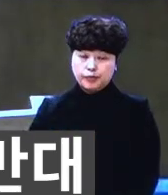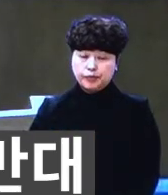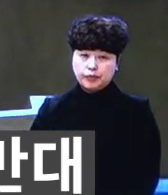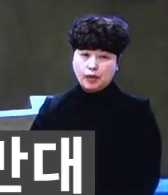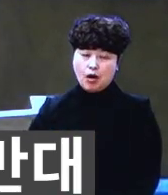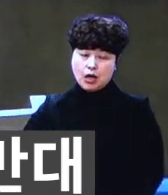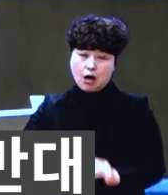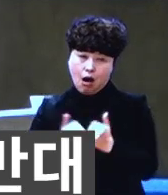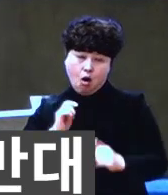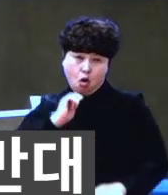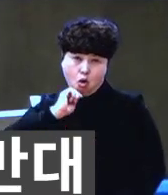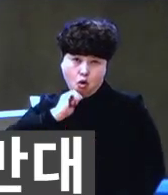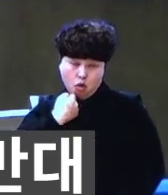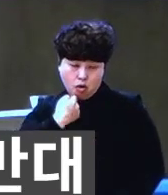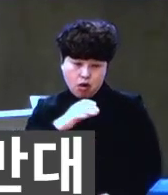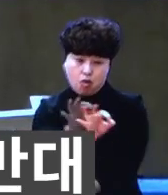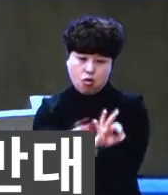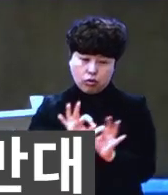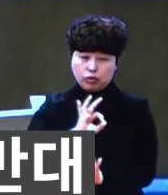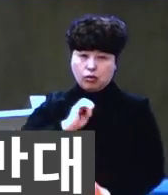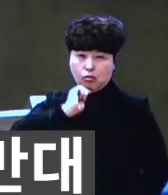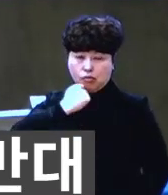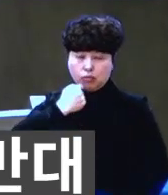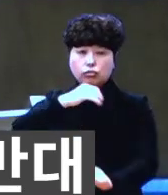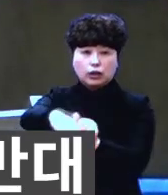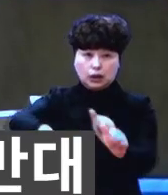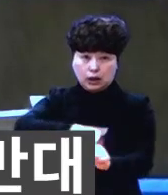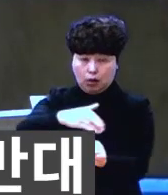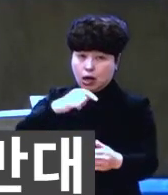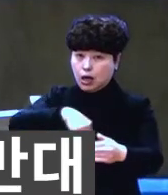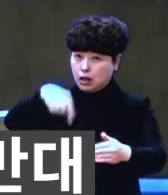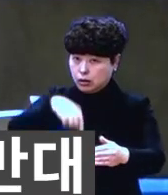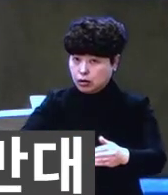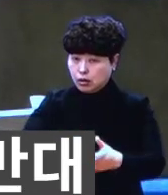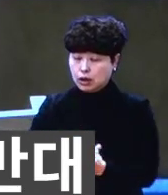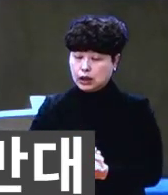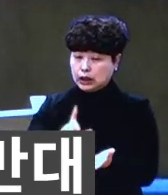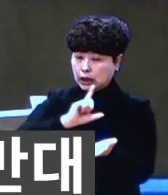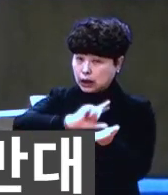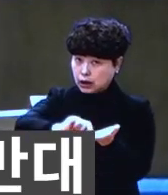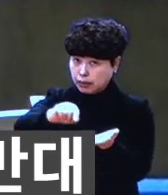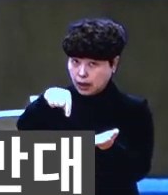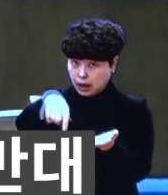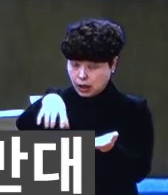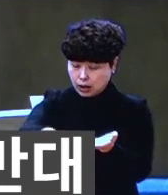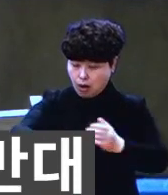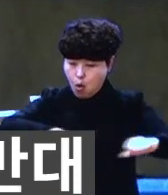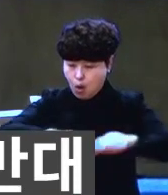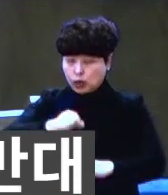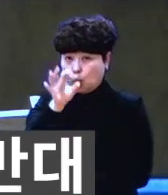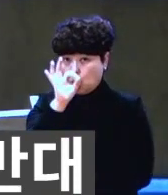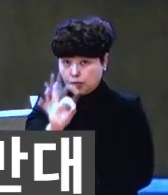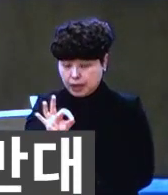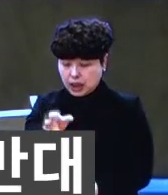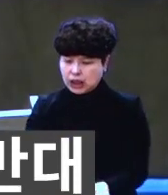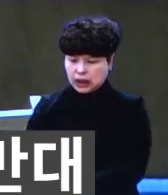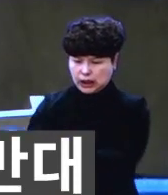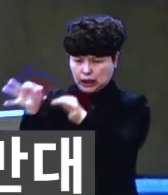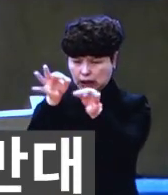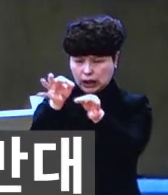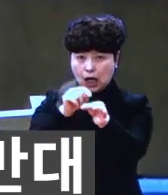경제가 더욱 어려워진 상황에서 지방의회의 의정활동비 인상이